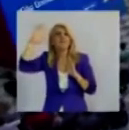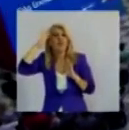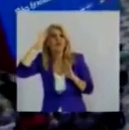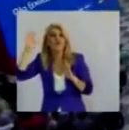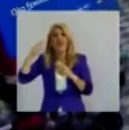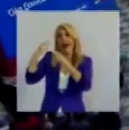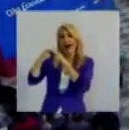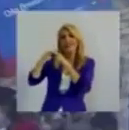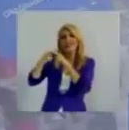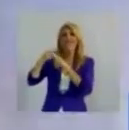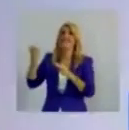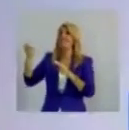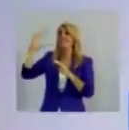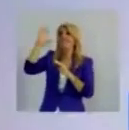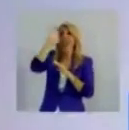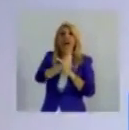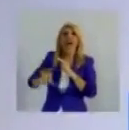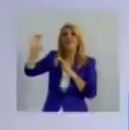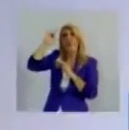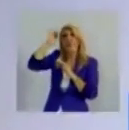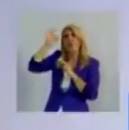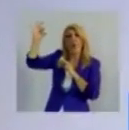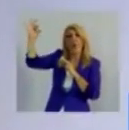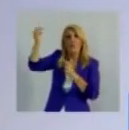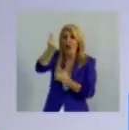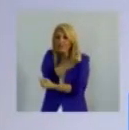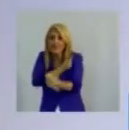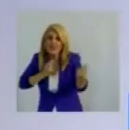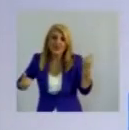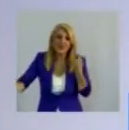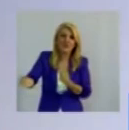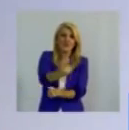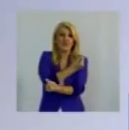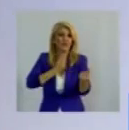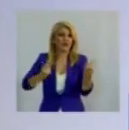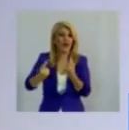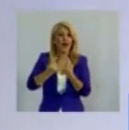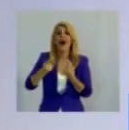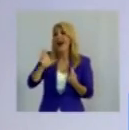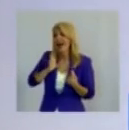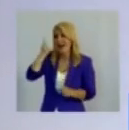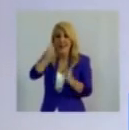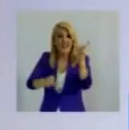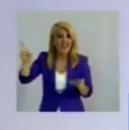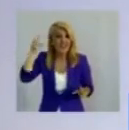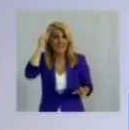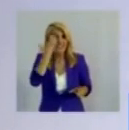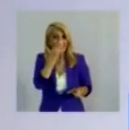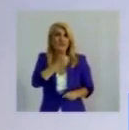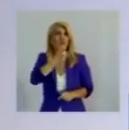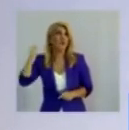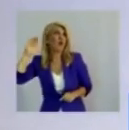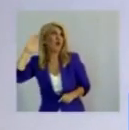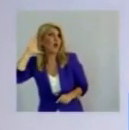Κεραμέως, ο Αντιπρόεδρος της Ευρωπαϊκής Επιτροπής για την Προώθηση του Ευρωπαϊκού Τρόπου Ζωής, Μαργαρίτης Χινάς. Ο